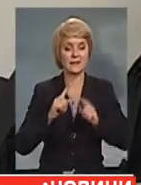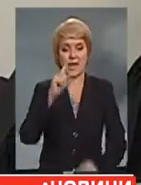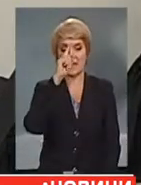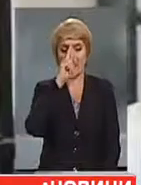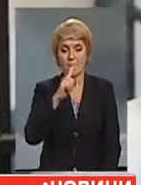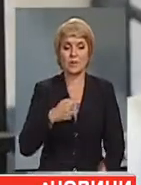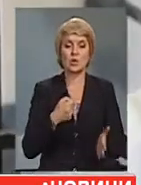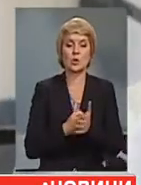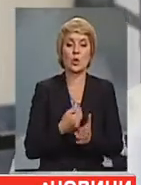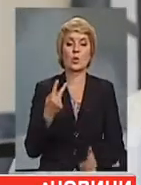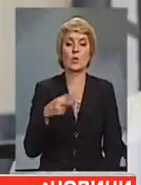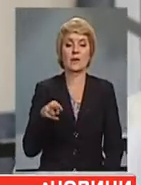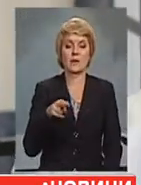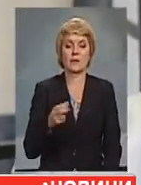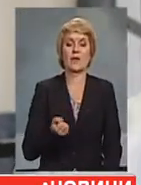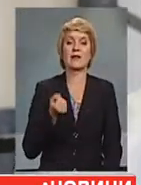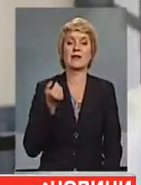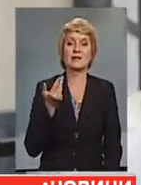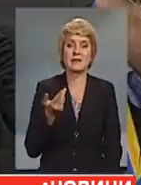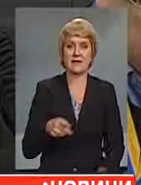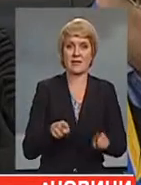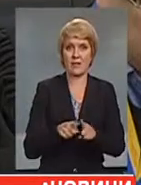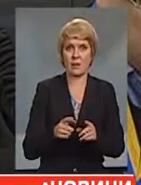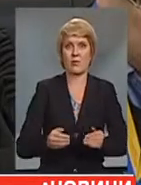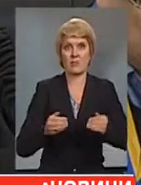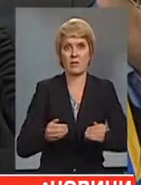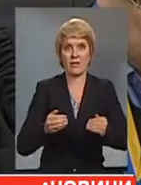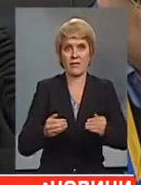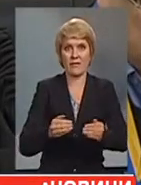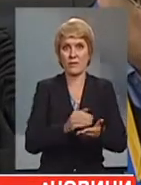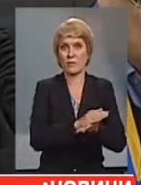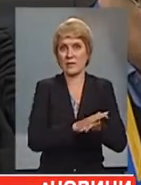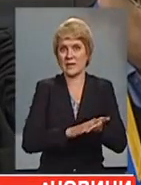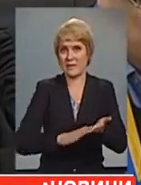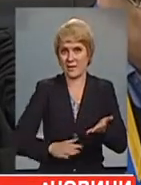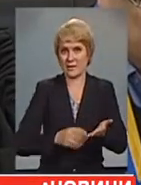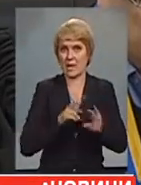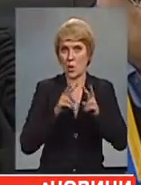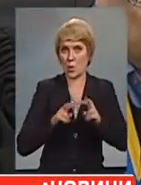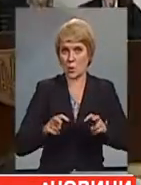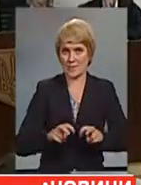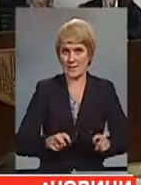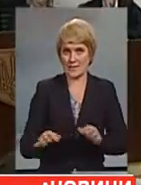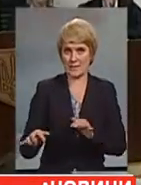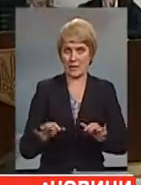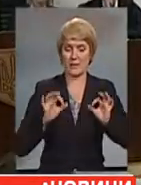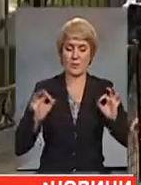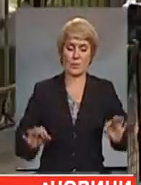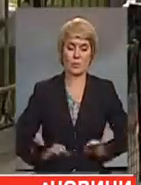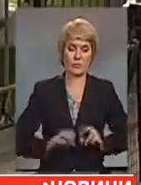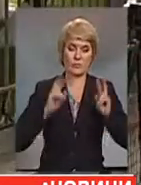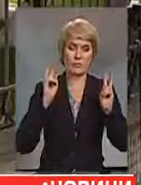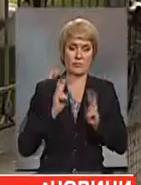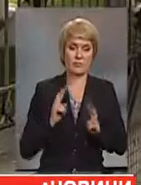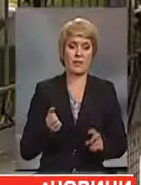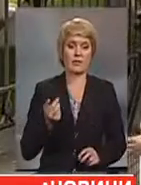2 липня. Скільки з такими перервами буде тривати розгляд справи, в прокуратурі не знають. Декілька ударів